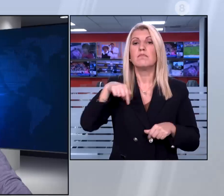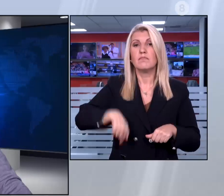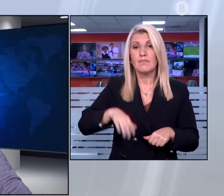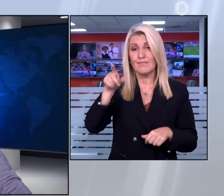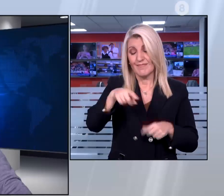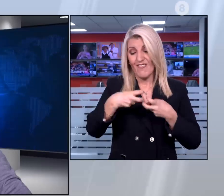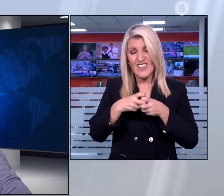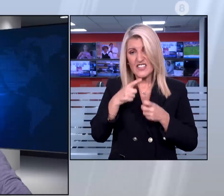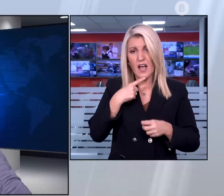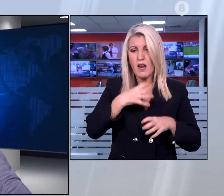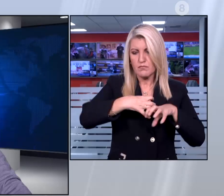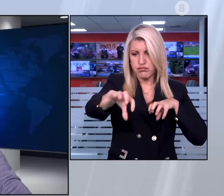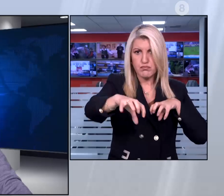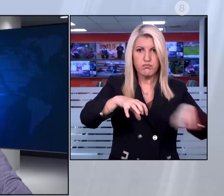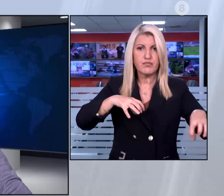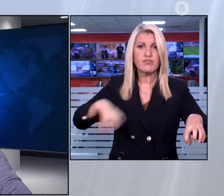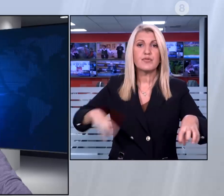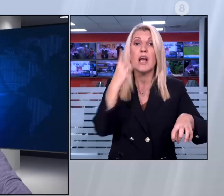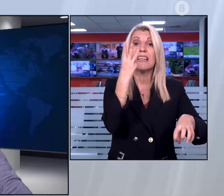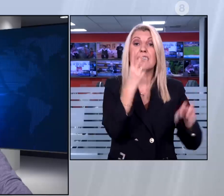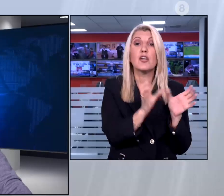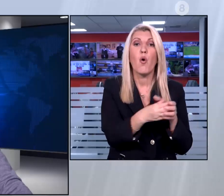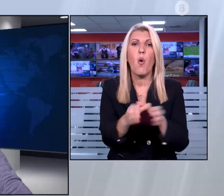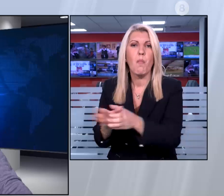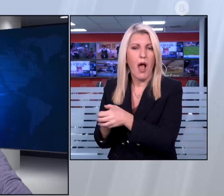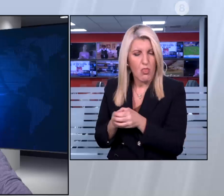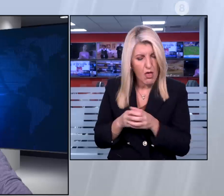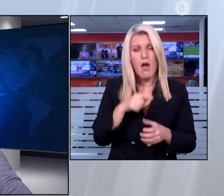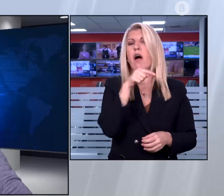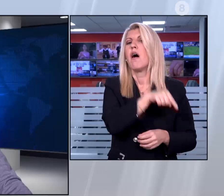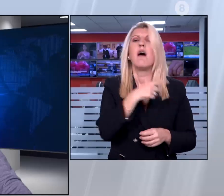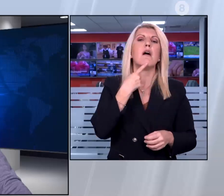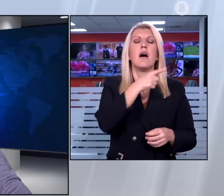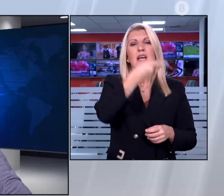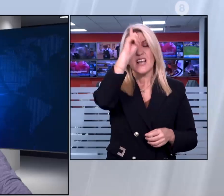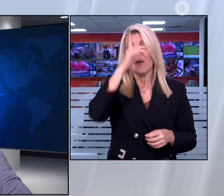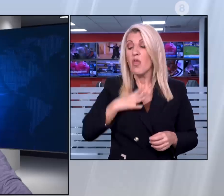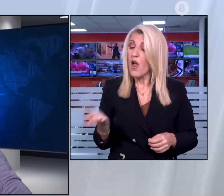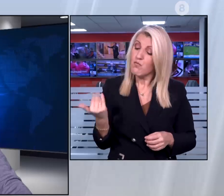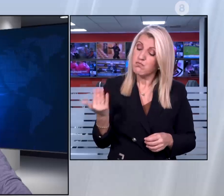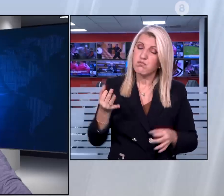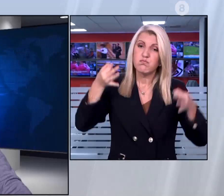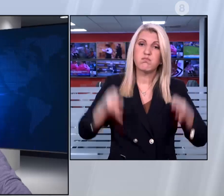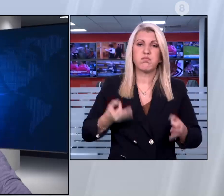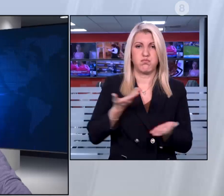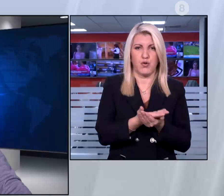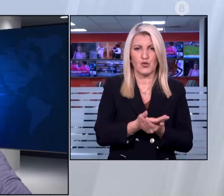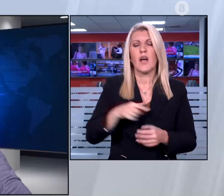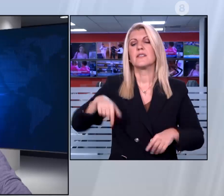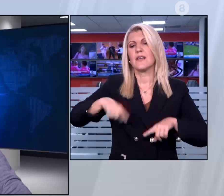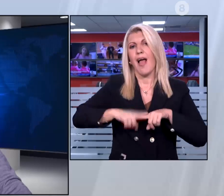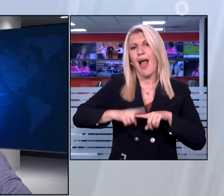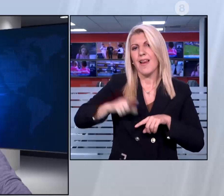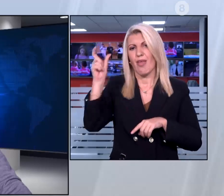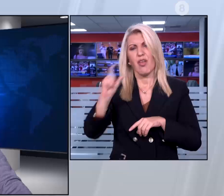η Σύνοδος να βγάλει συγκεκριμένες προτάσεις, την Ελλάδα και την Ιταλία να θέλουν οι αποφάσεις να ληφθούν το Δεκέμβριο και την Πολωνία και την Ουγγαρία να διαμηνύουν ότι